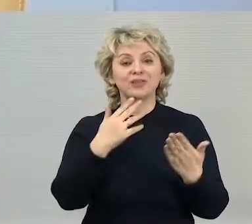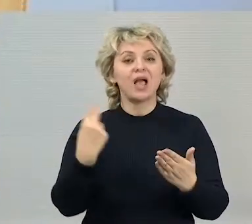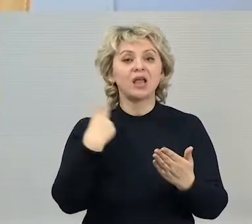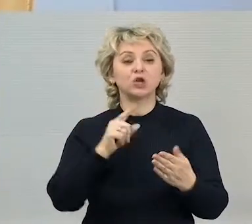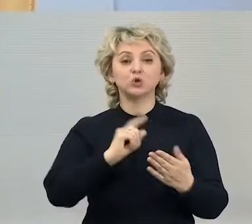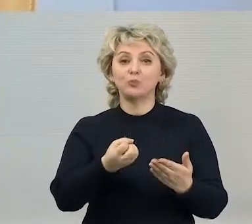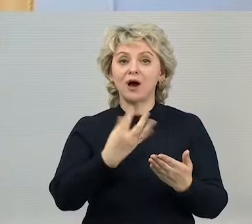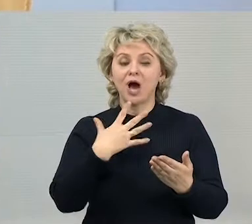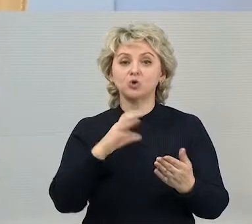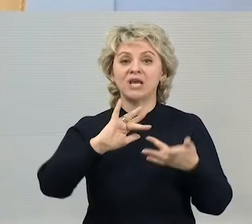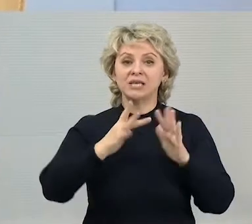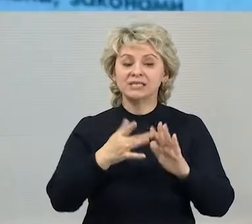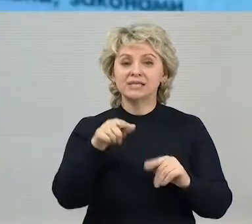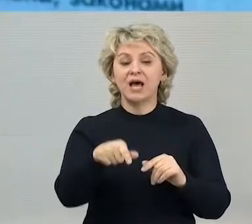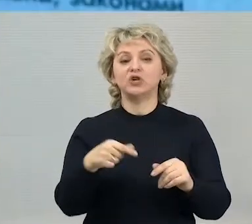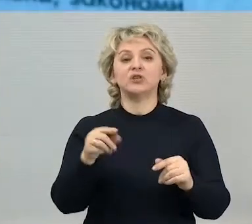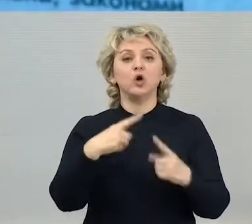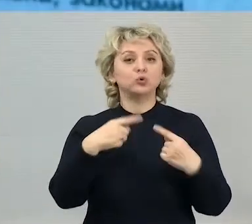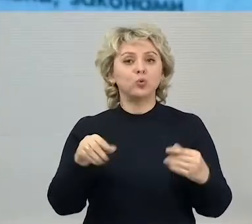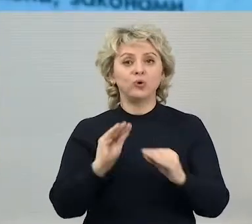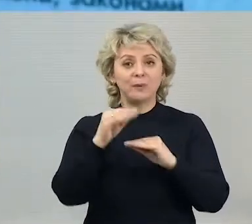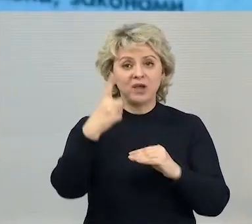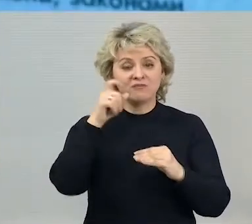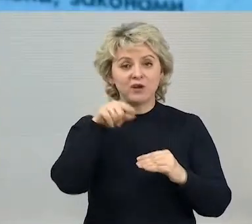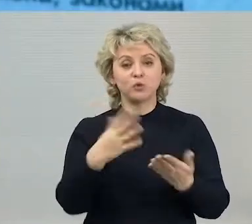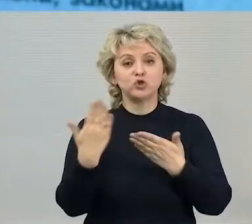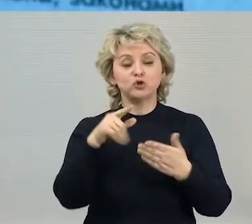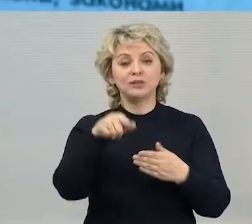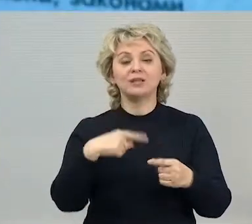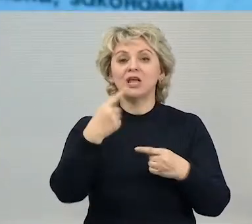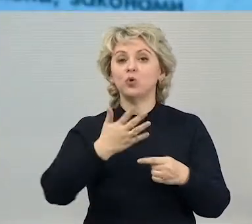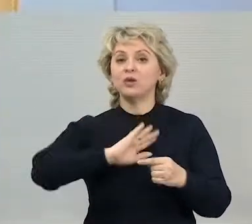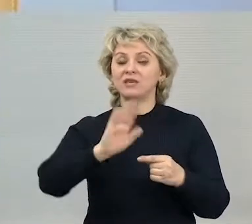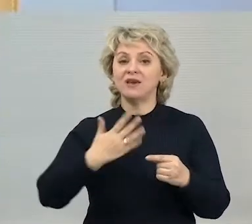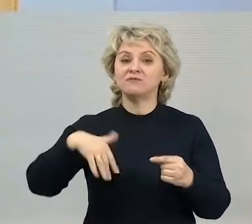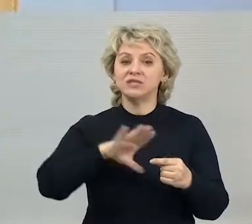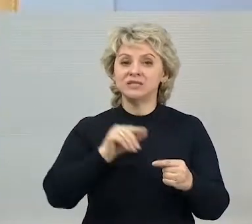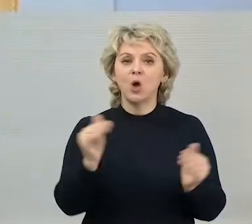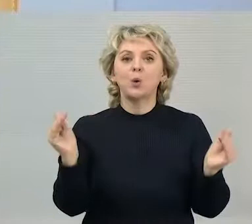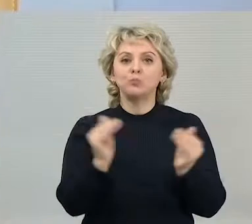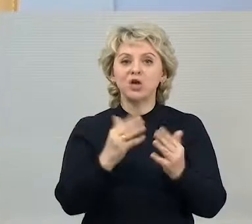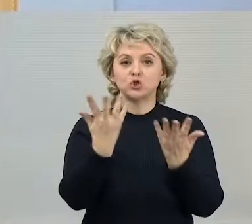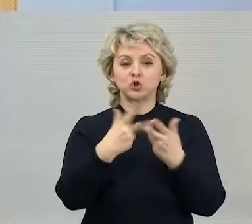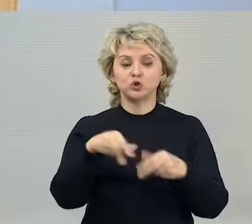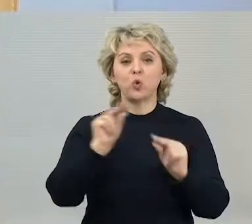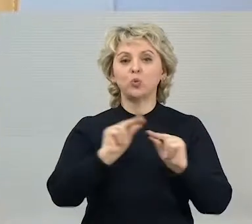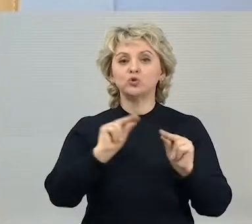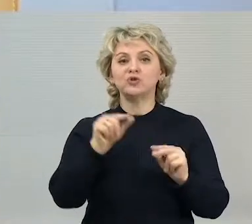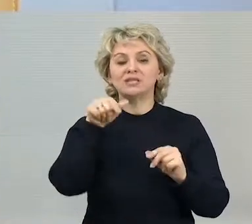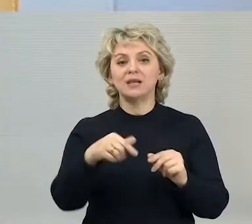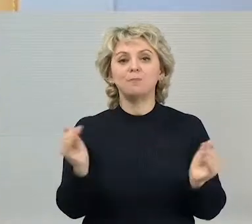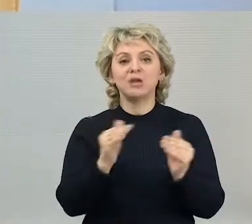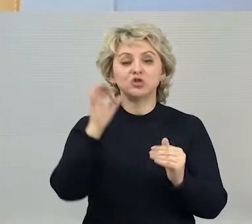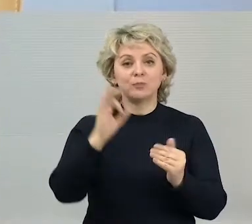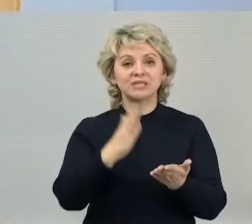по-английски, чтобы хорошие сайты, Википедию на английском читать и так далее. Далеко не все, я бы сказал, меньшее число учителей, меньше